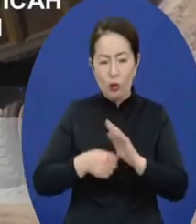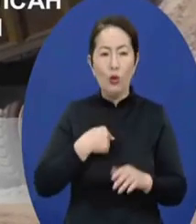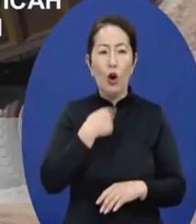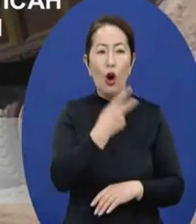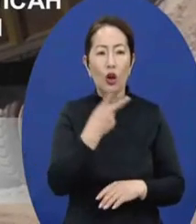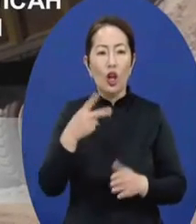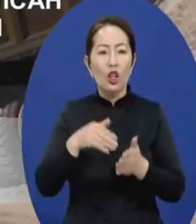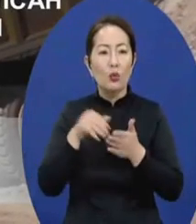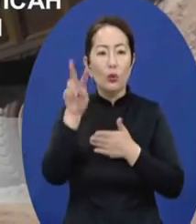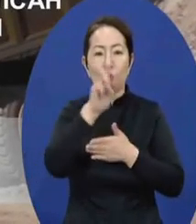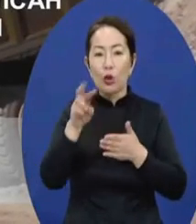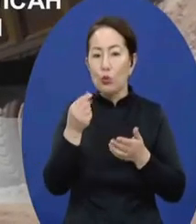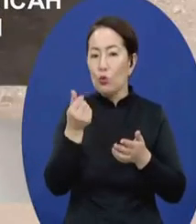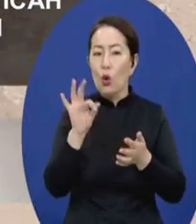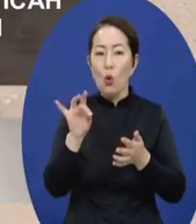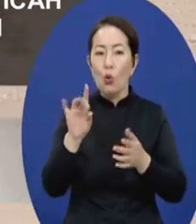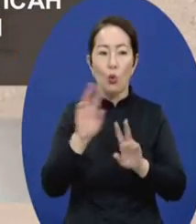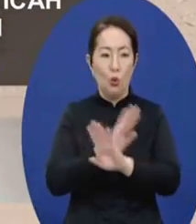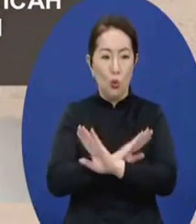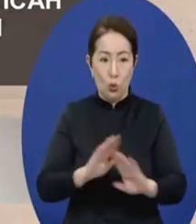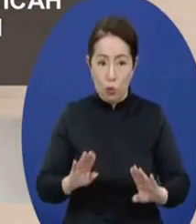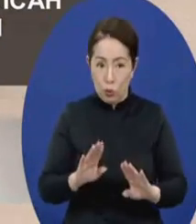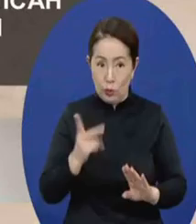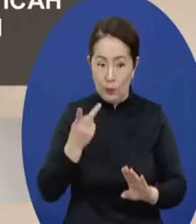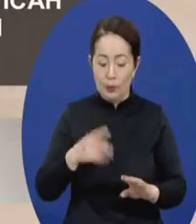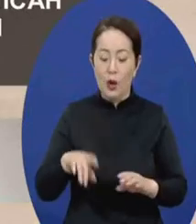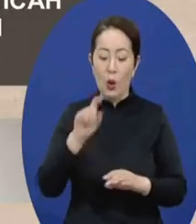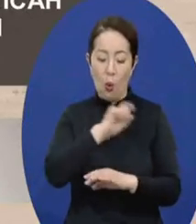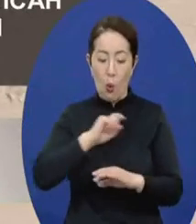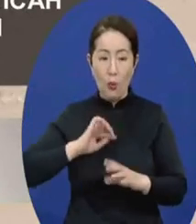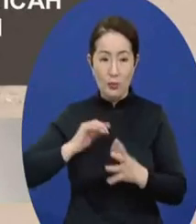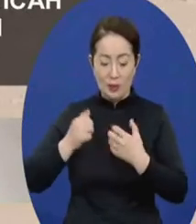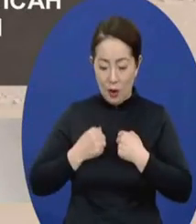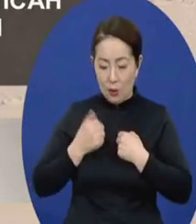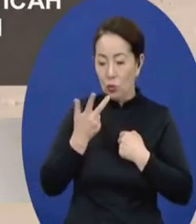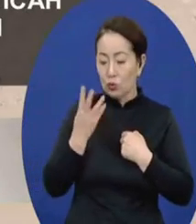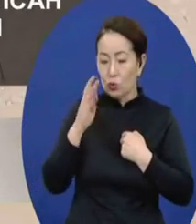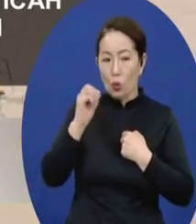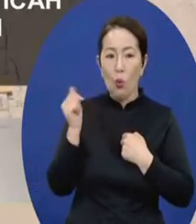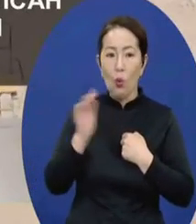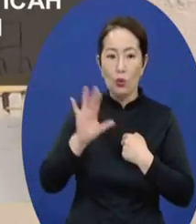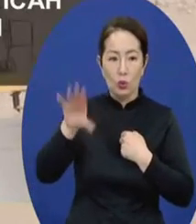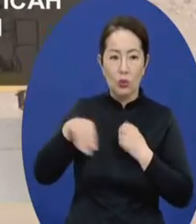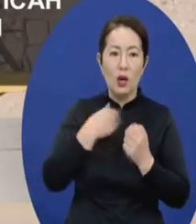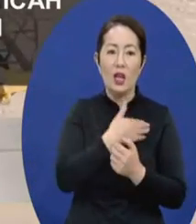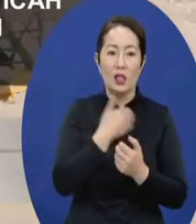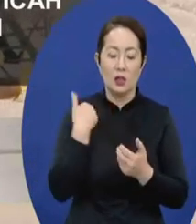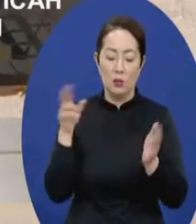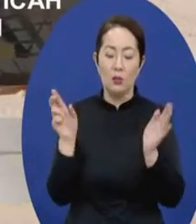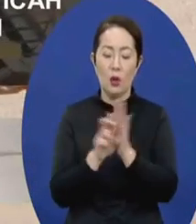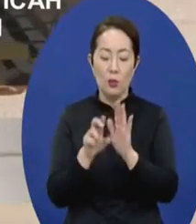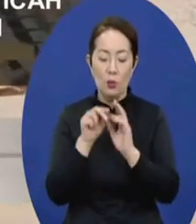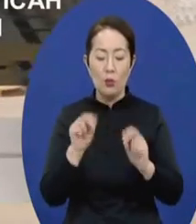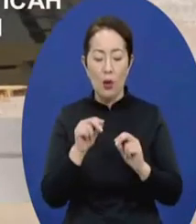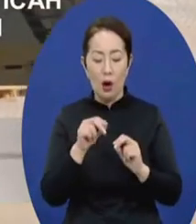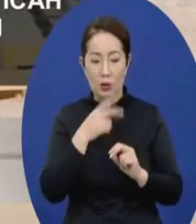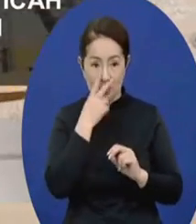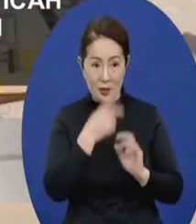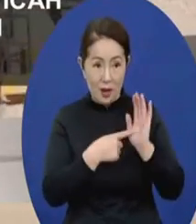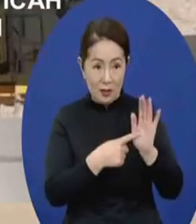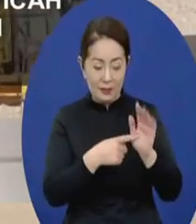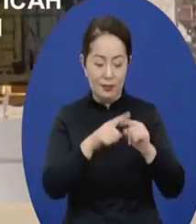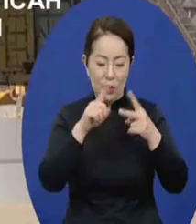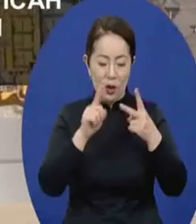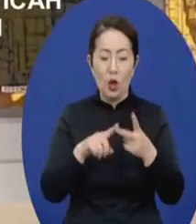тэрбум долларын өр үүсэхгүй, бас хувьцааны 34% үнэгүйгээр эзэмших боломжтой болно гэж хөрөнгө оруулагч тал үзсэн байна.